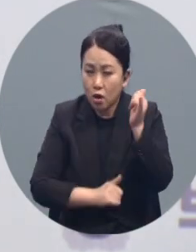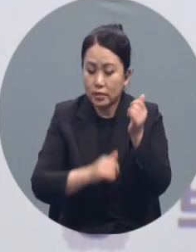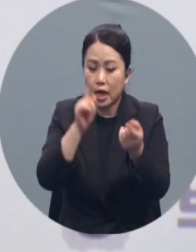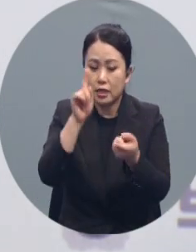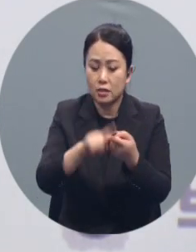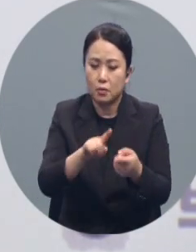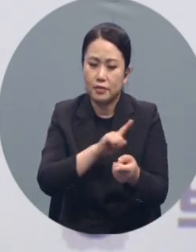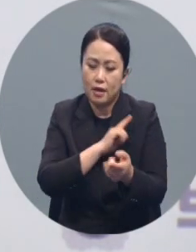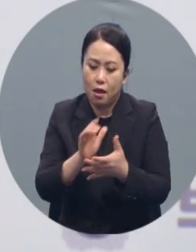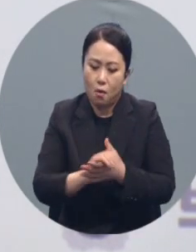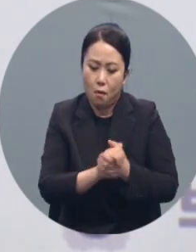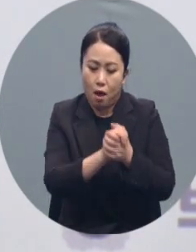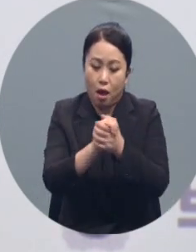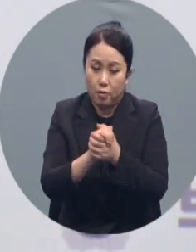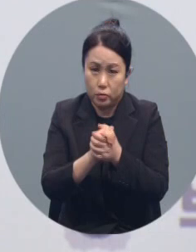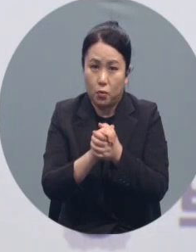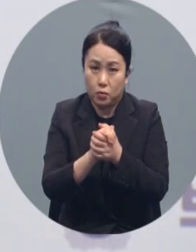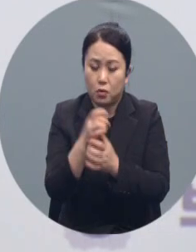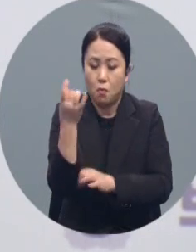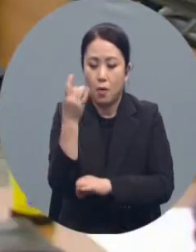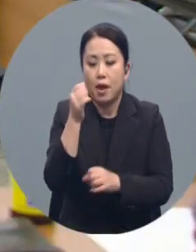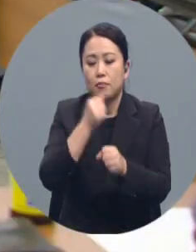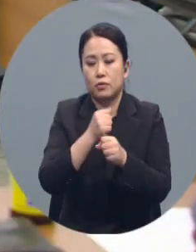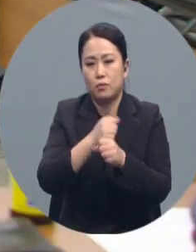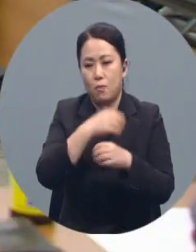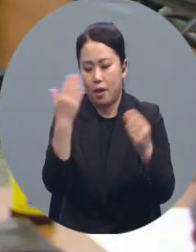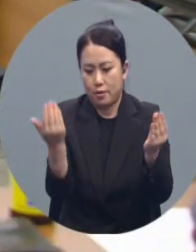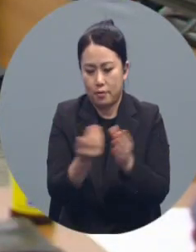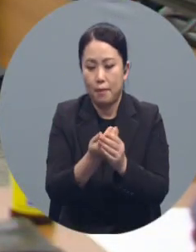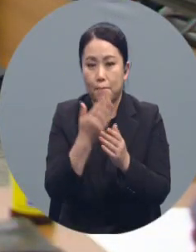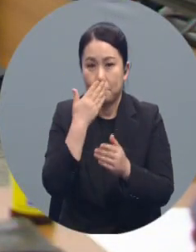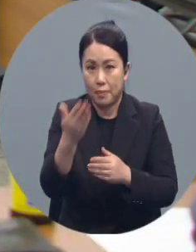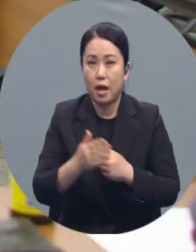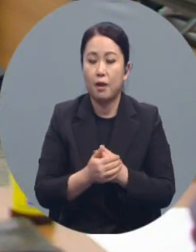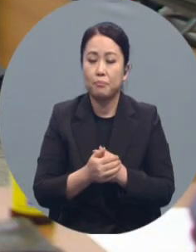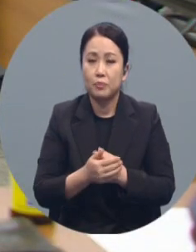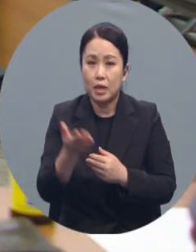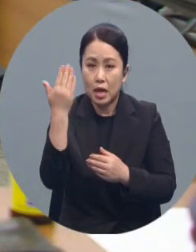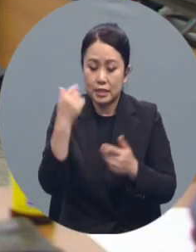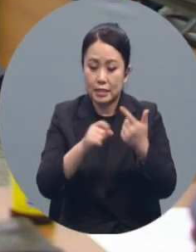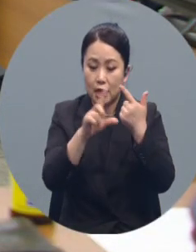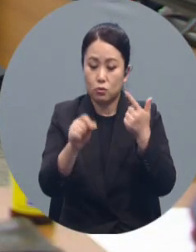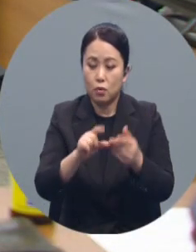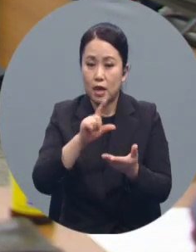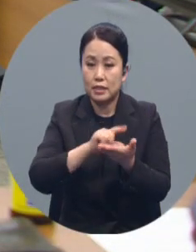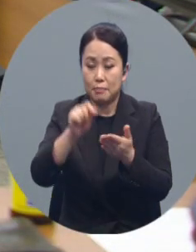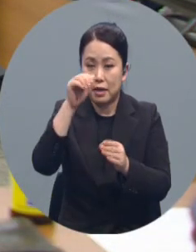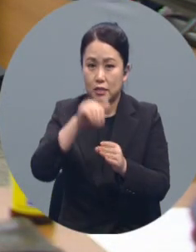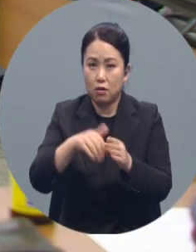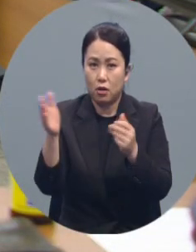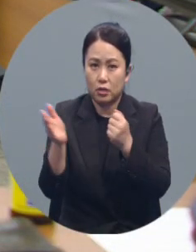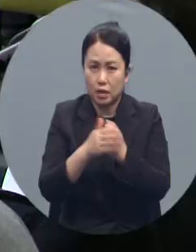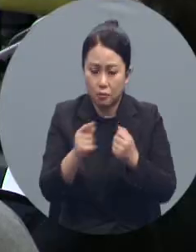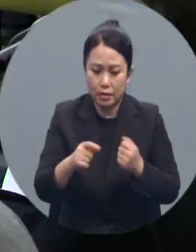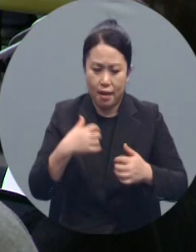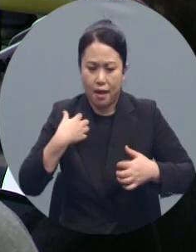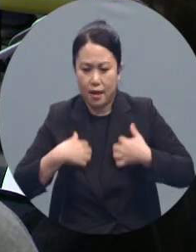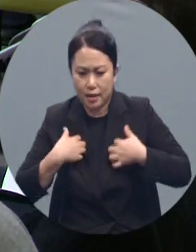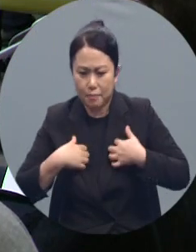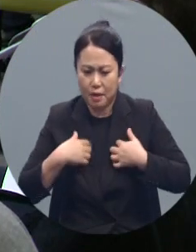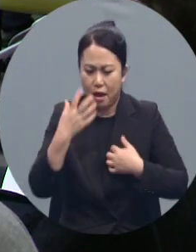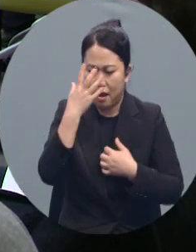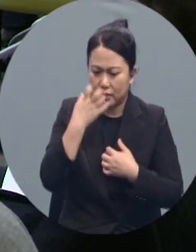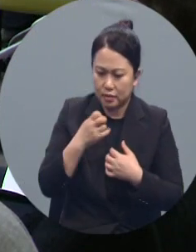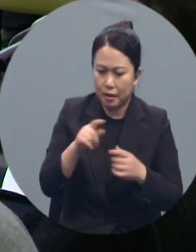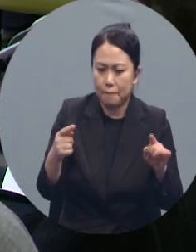화합적인 원 구성을 완료할 수 있었습니다. 지난 6월 지방선거로 희비가 걸린 지역 정치권.